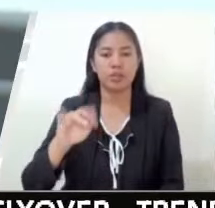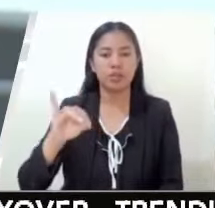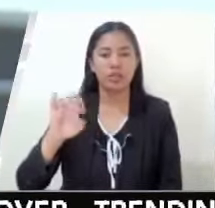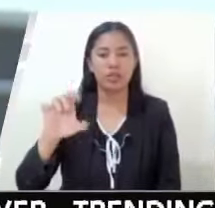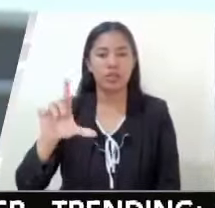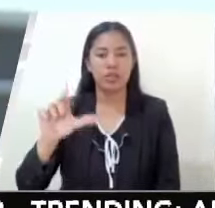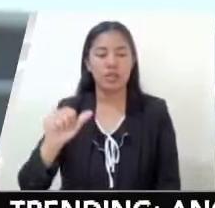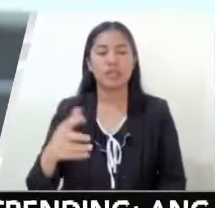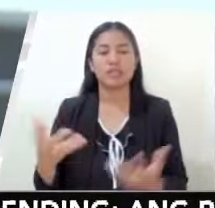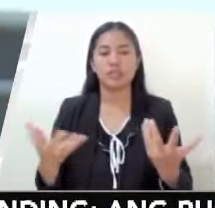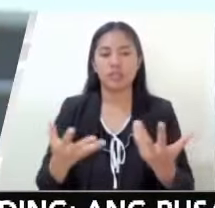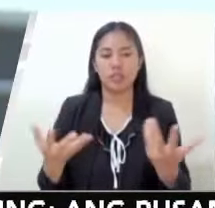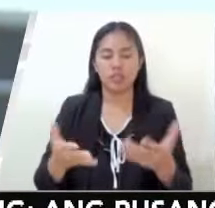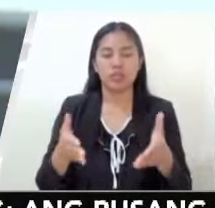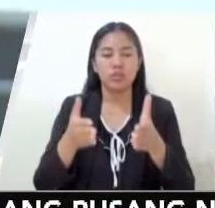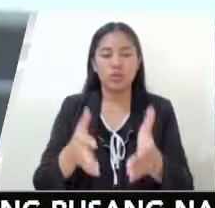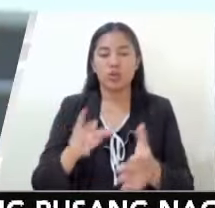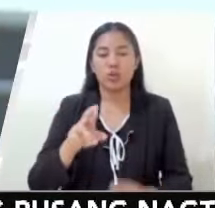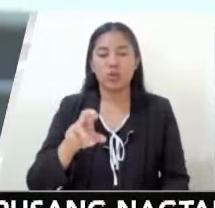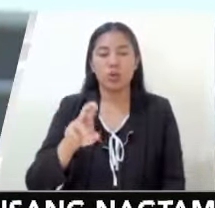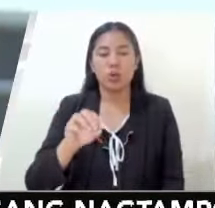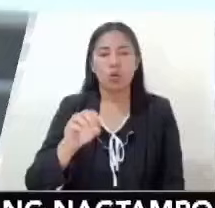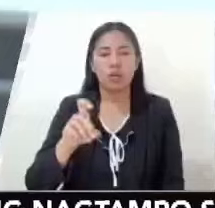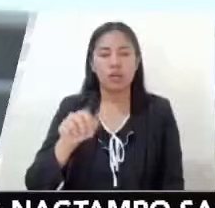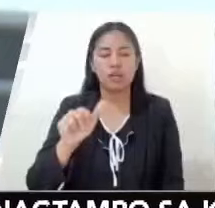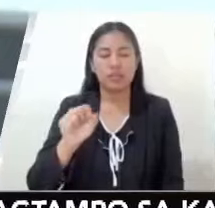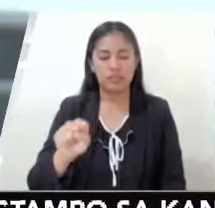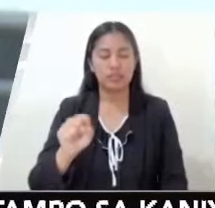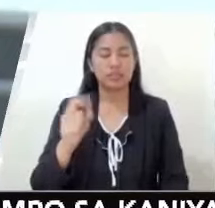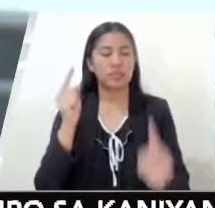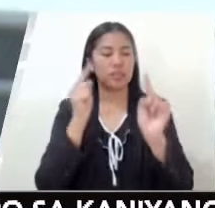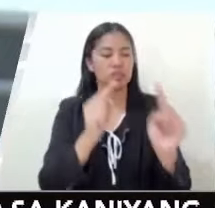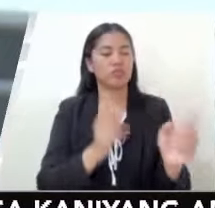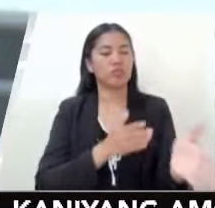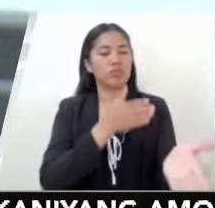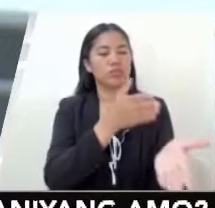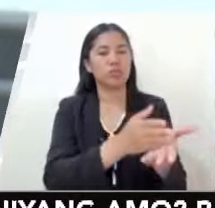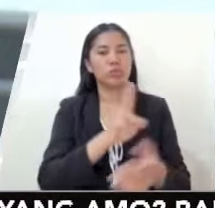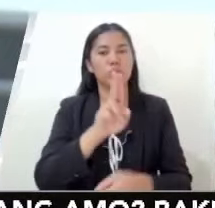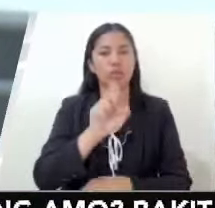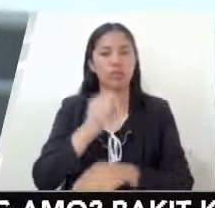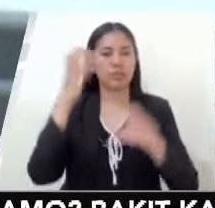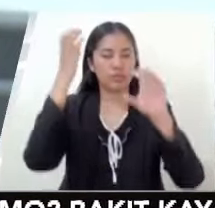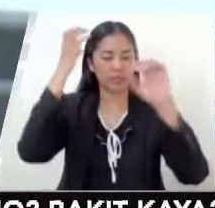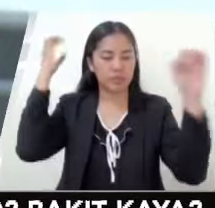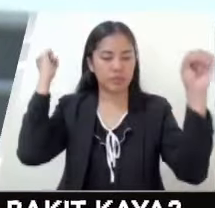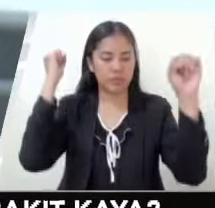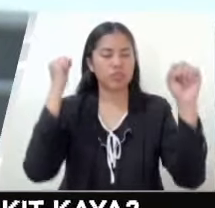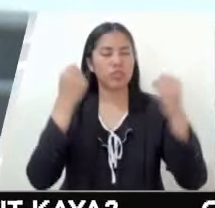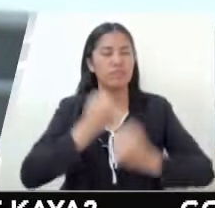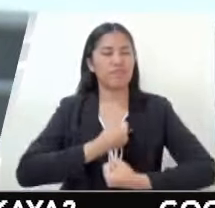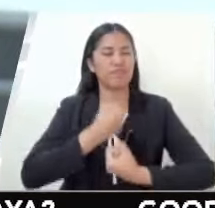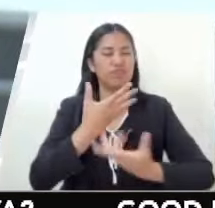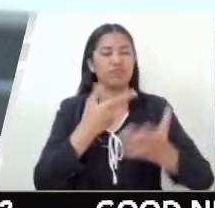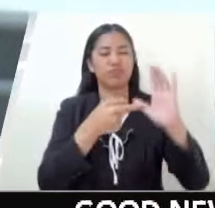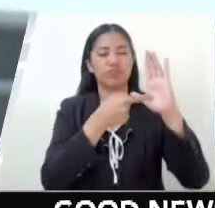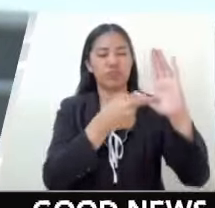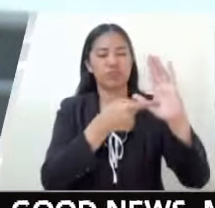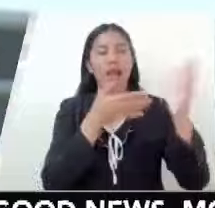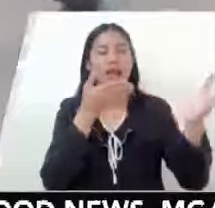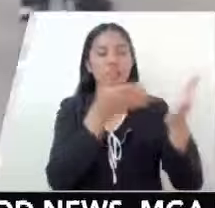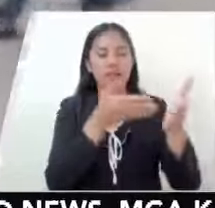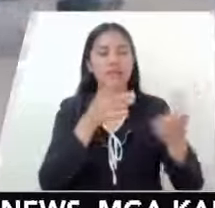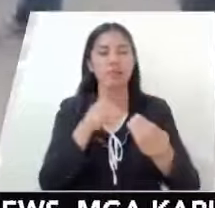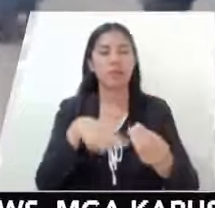nila makarating dyan sa may US Embassy para ipagsigawan ang kanilang pagtutol sa Balikatan exercises. Pero hindi pa man